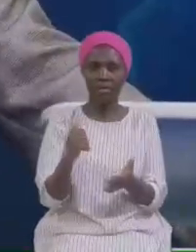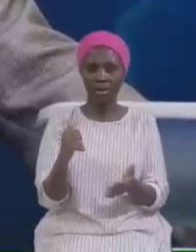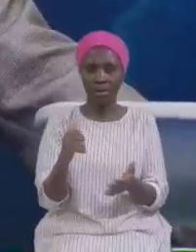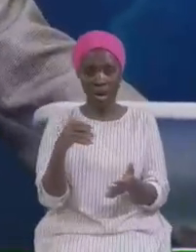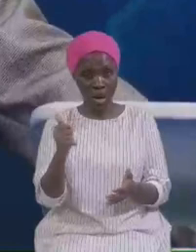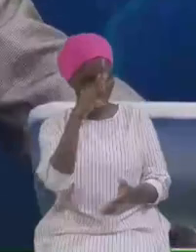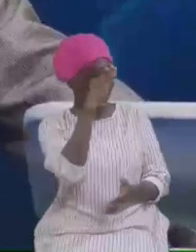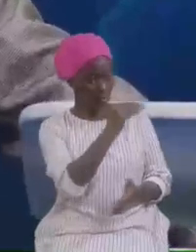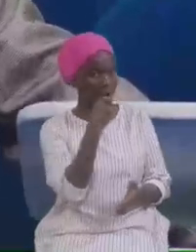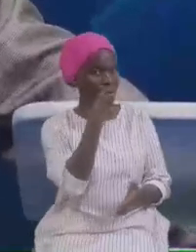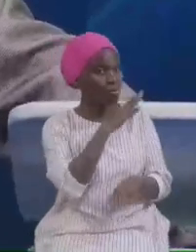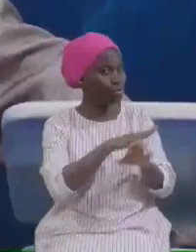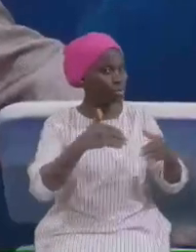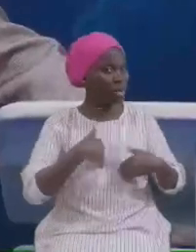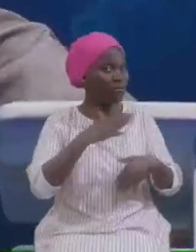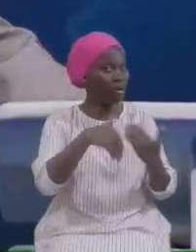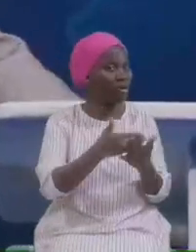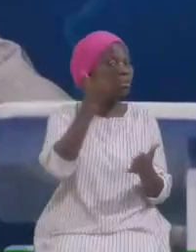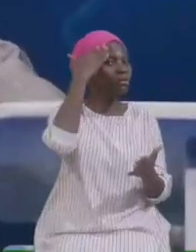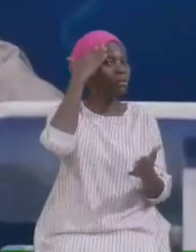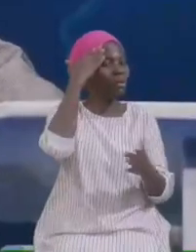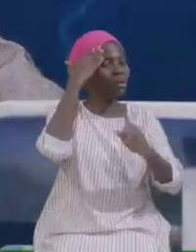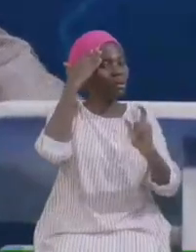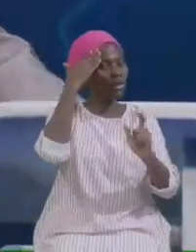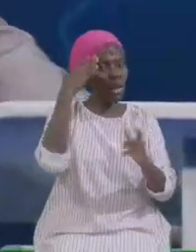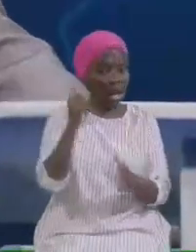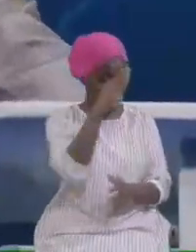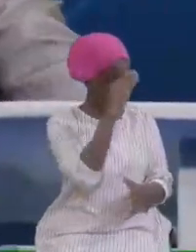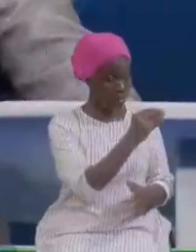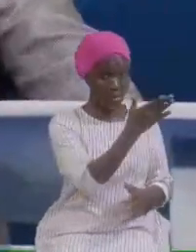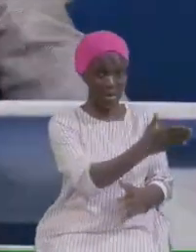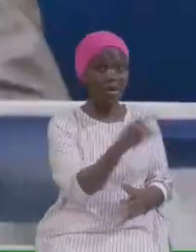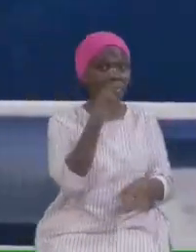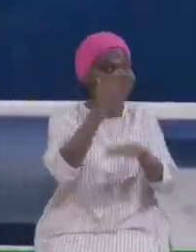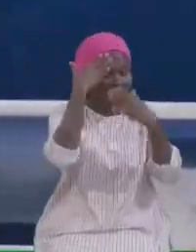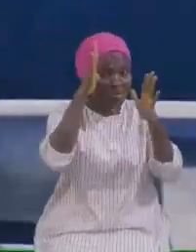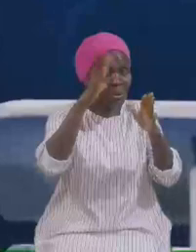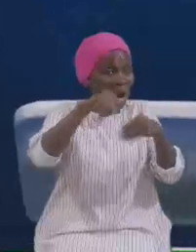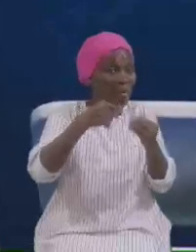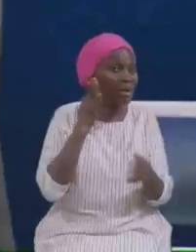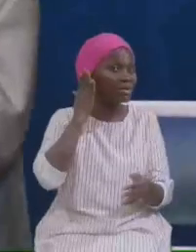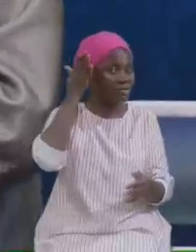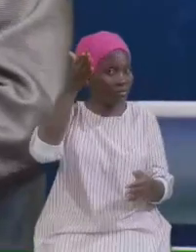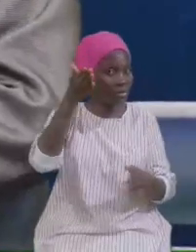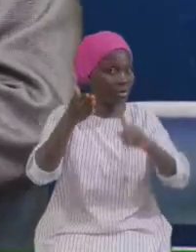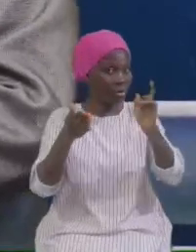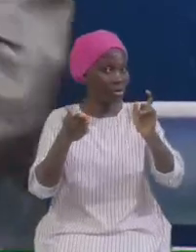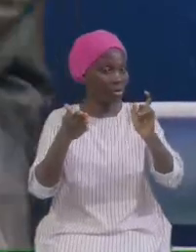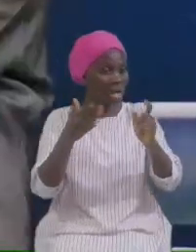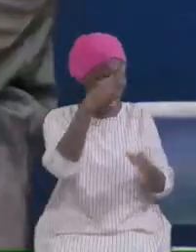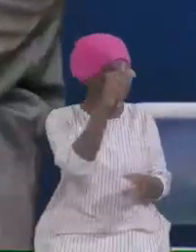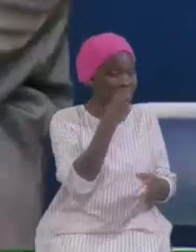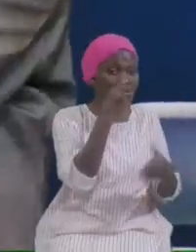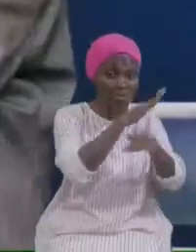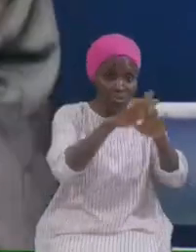qui n'a pas toute la connaissance. Un homme qui ne connaît pas l'avenir. Un homme qui ne connaît